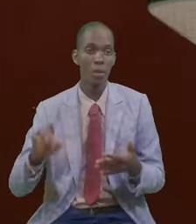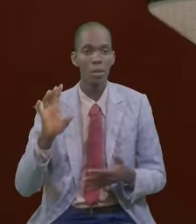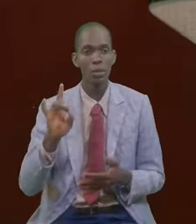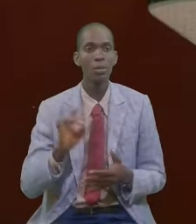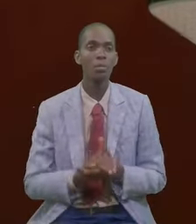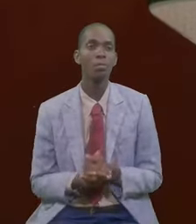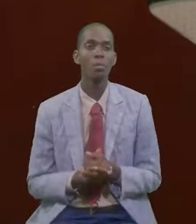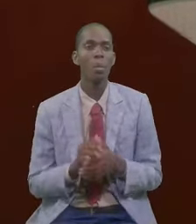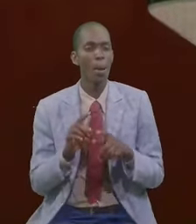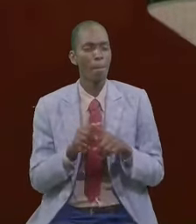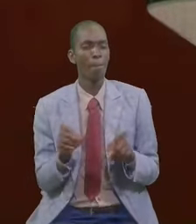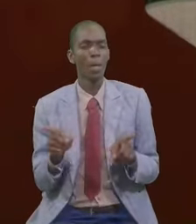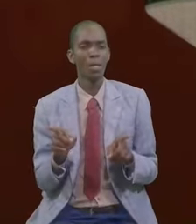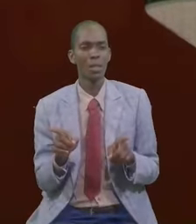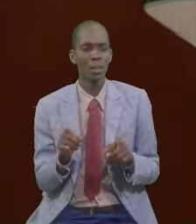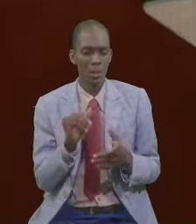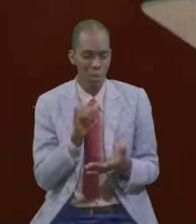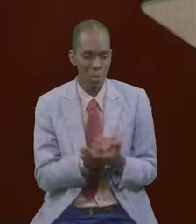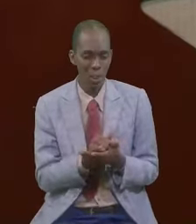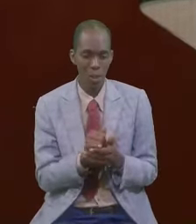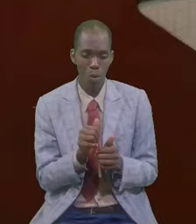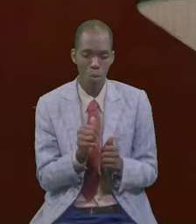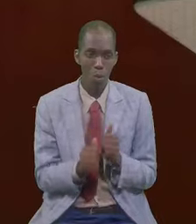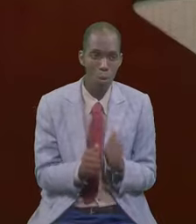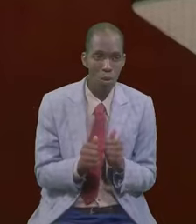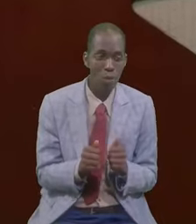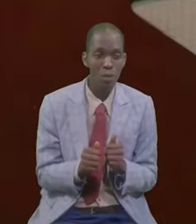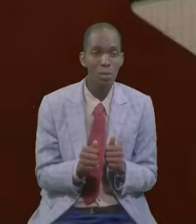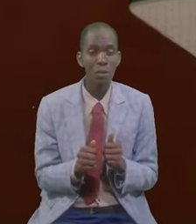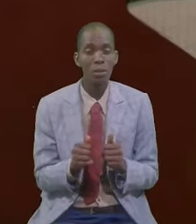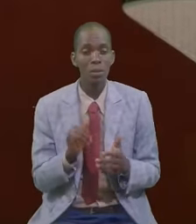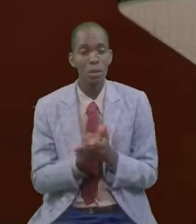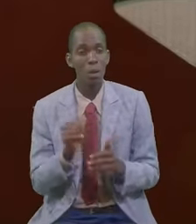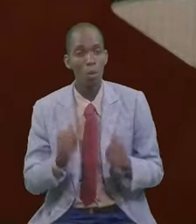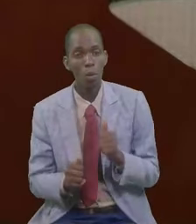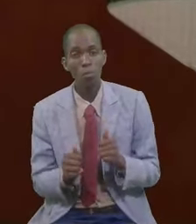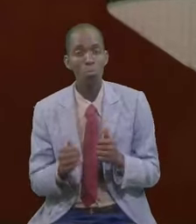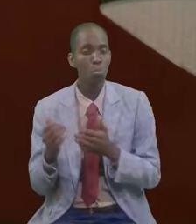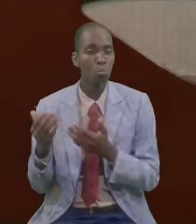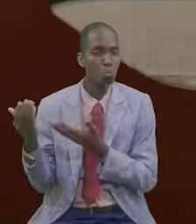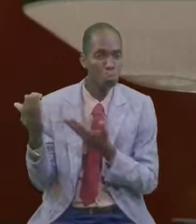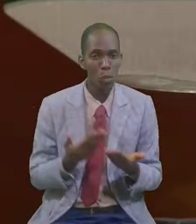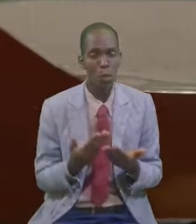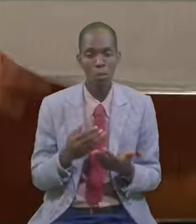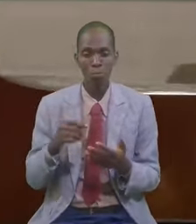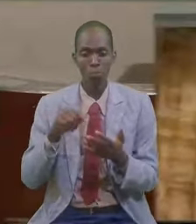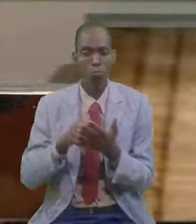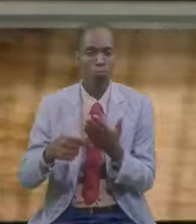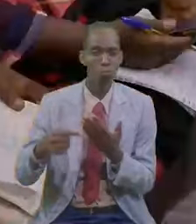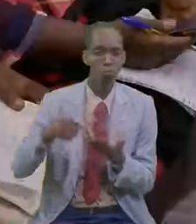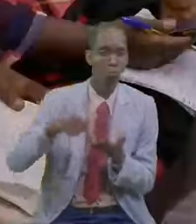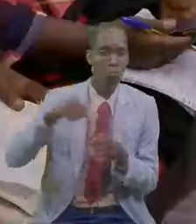dit, « Mais si elle produit des épines et des chardons, elle